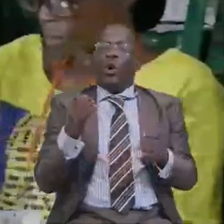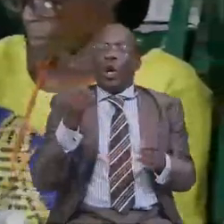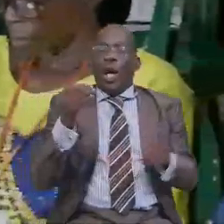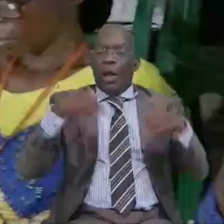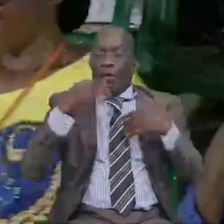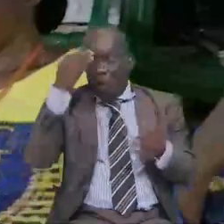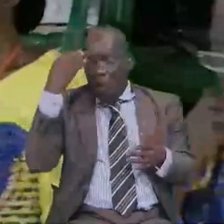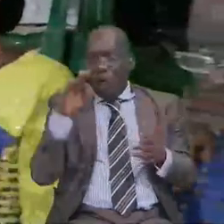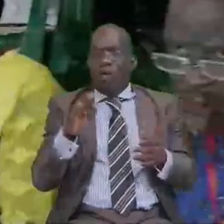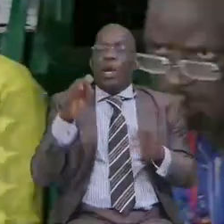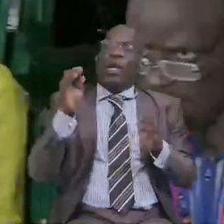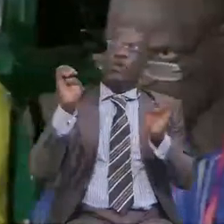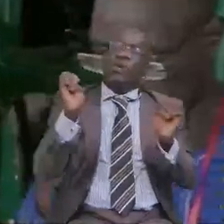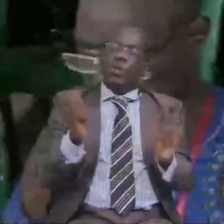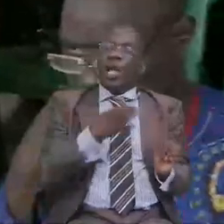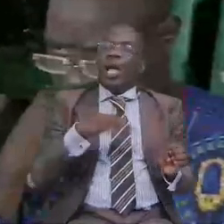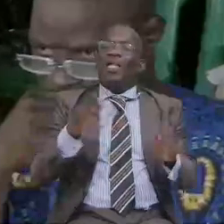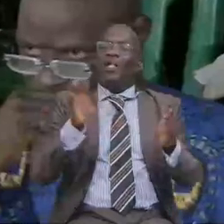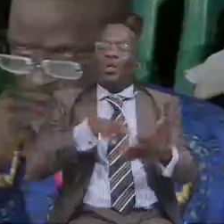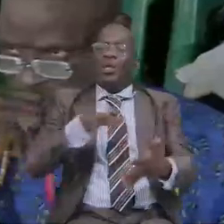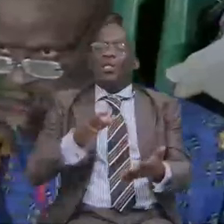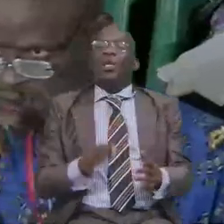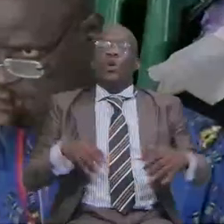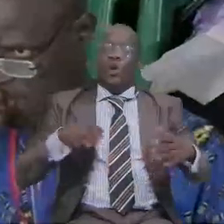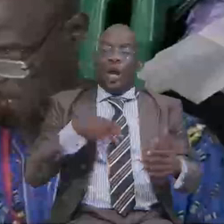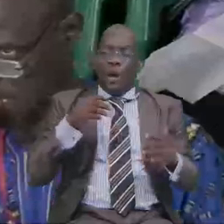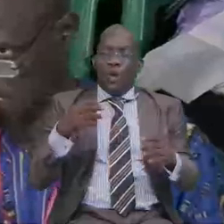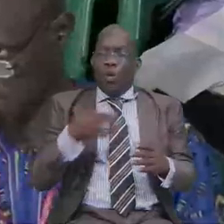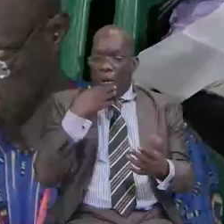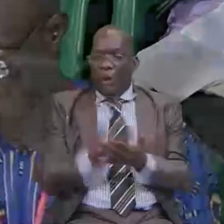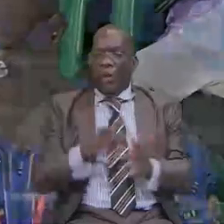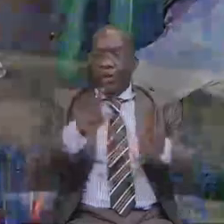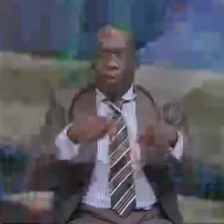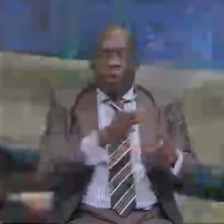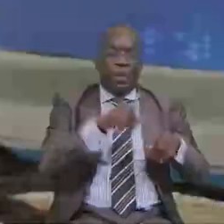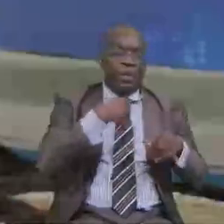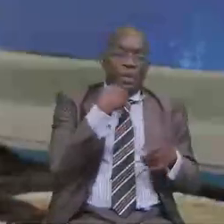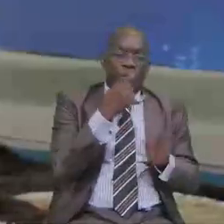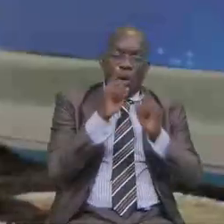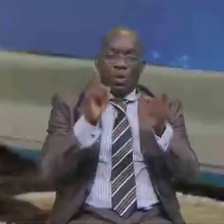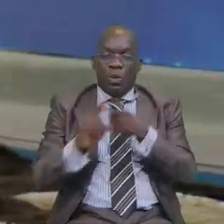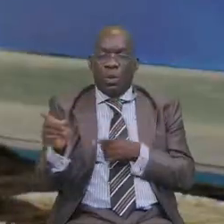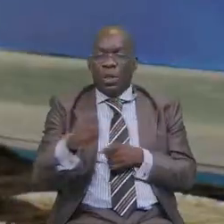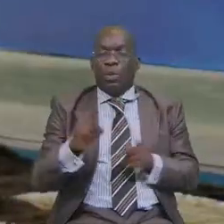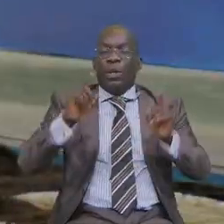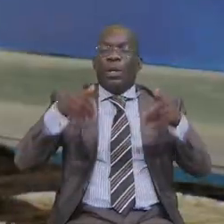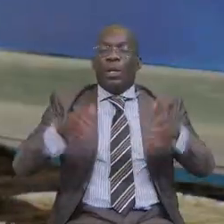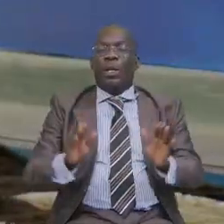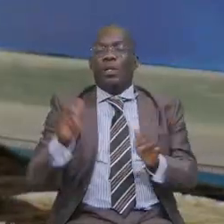de la philosophie, tu peux donc être à leur niveau. Va leur parler, que chacun